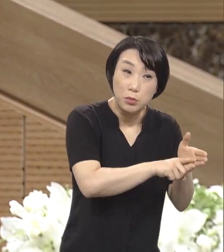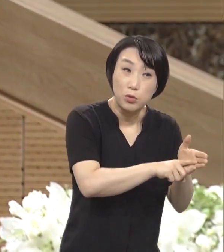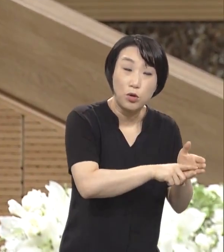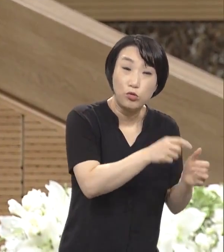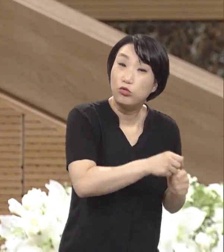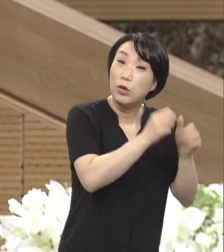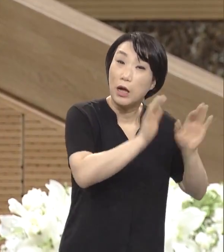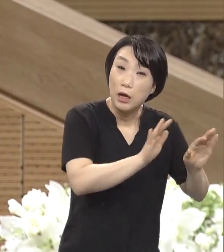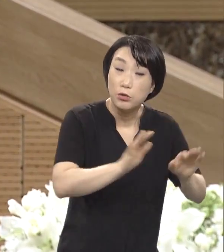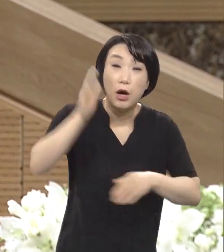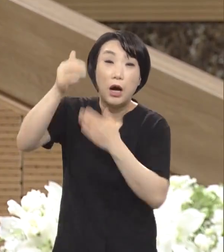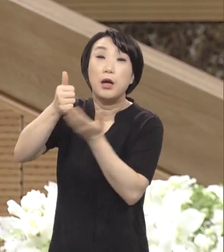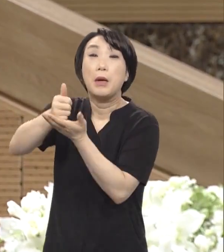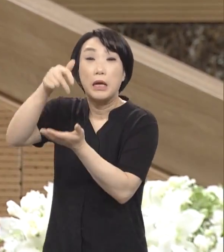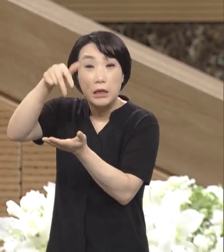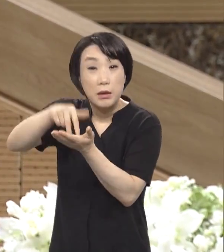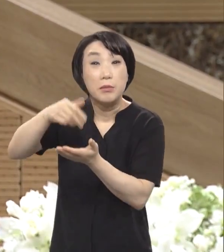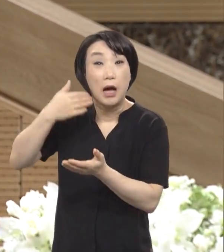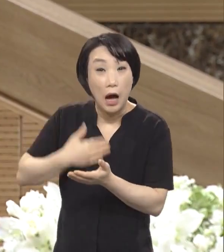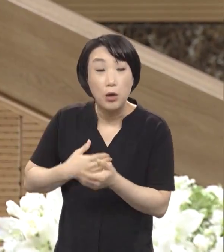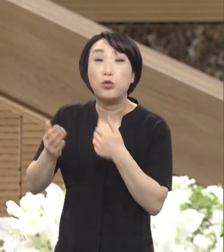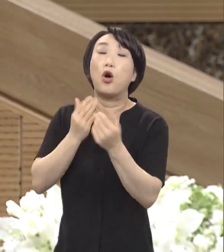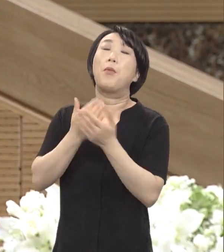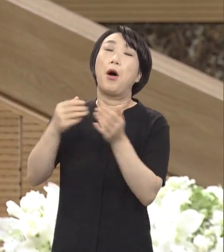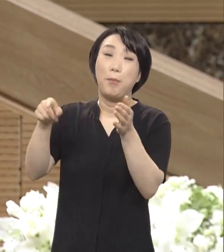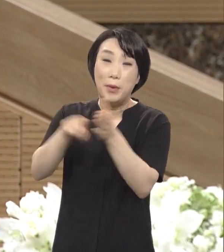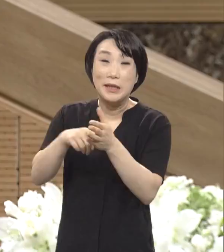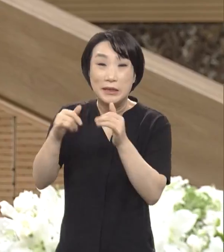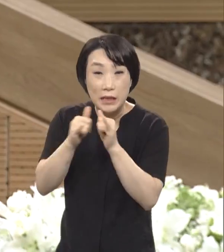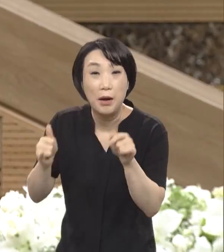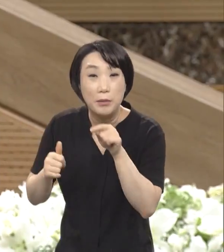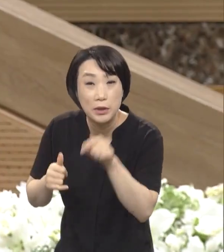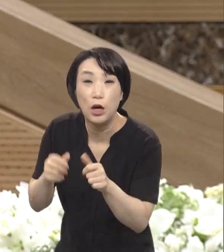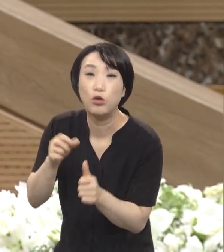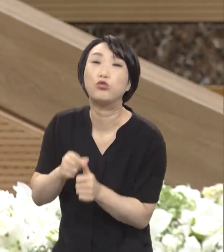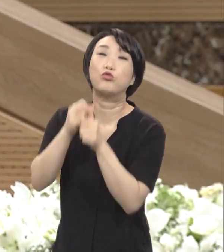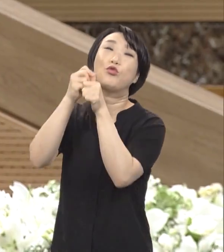하나님의 사정을 알고 경험하고 믿는 자다 이 말이오.